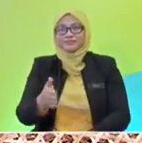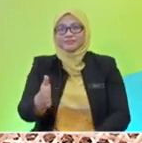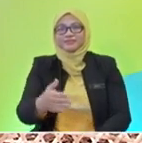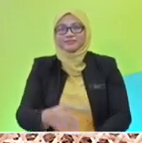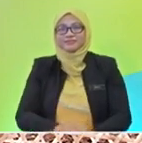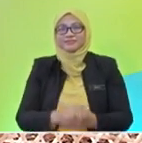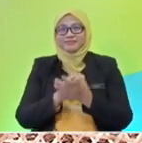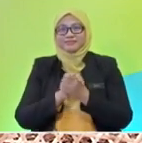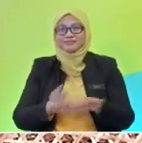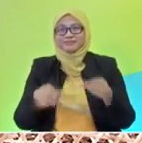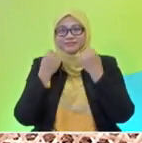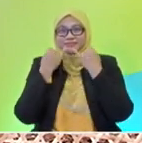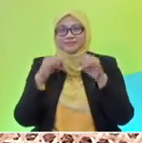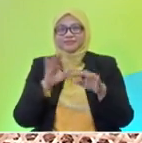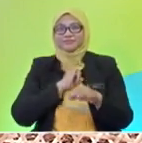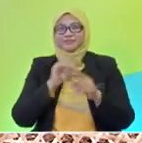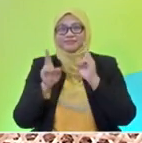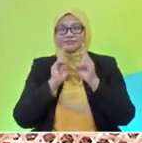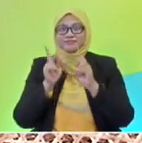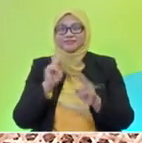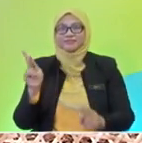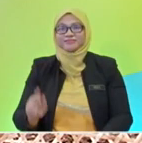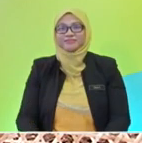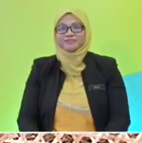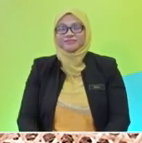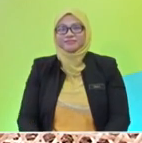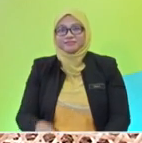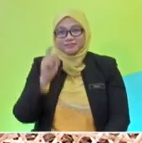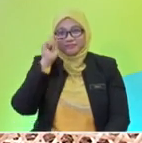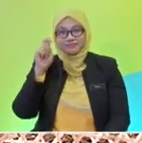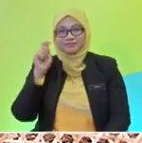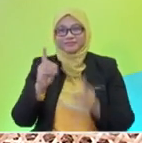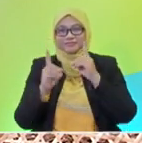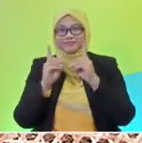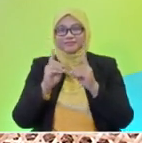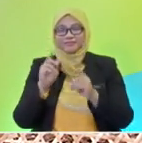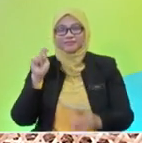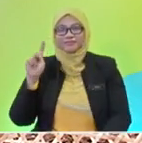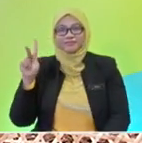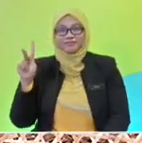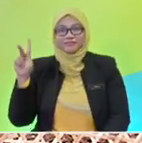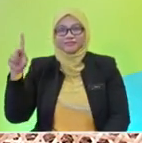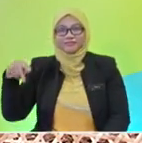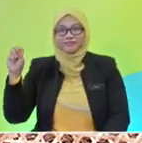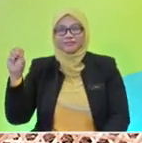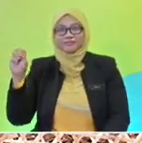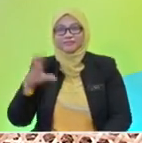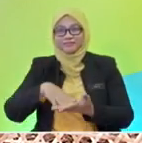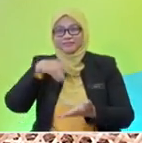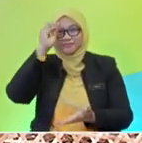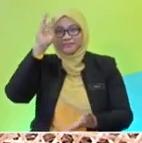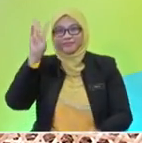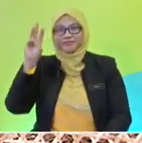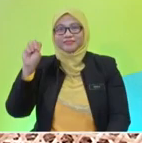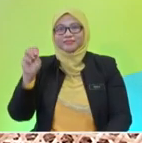Hai semua, anda sekarang sedang menonton Didik TV KPM. Sama-sama kita akan belajar mata pelajaran Bahasa Melayu dalam